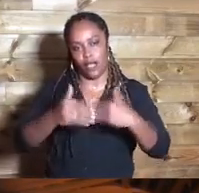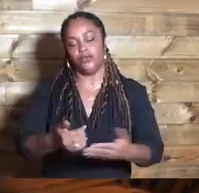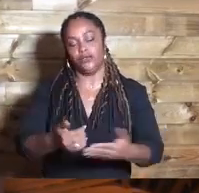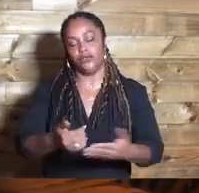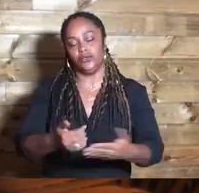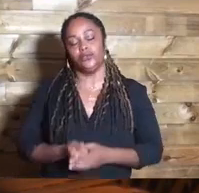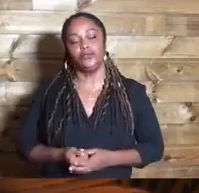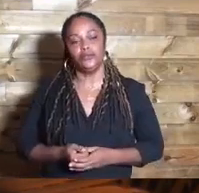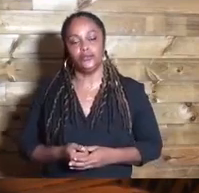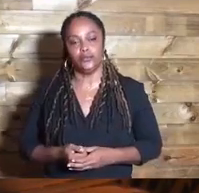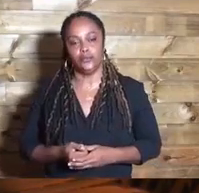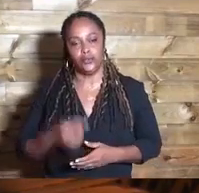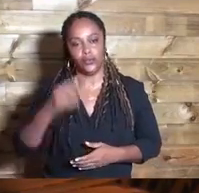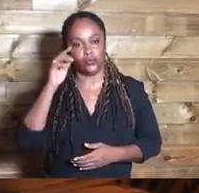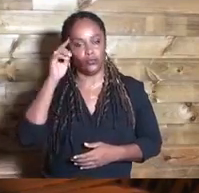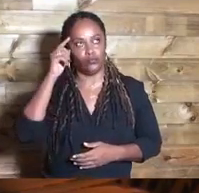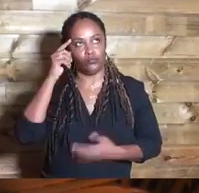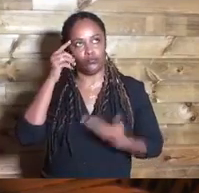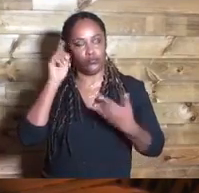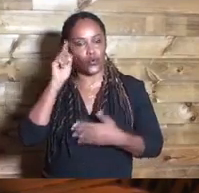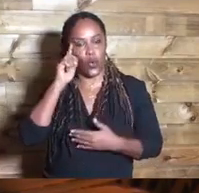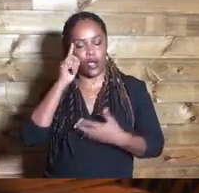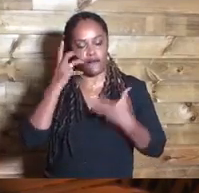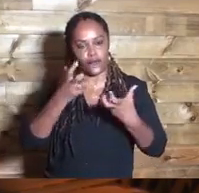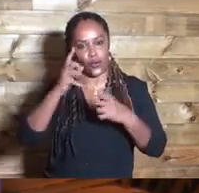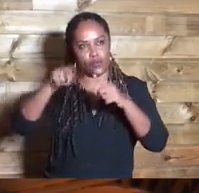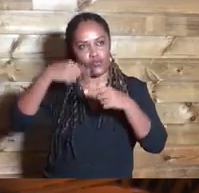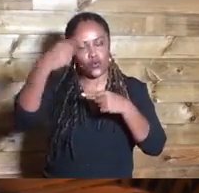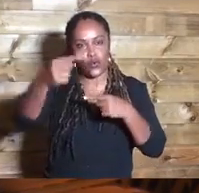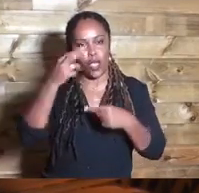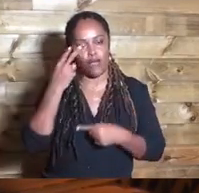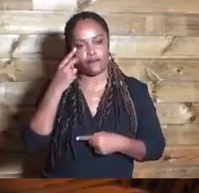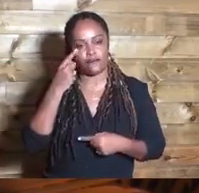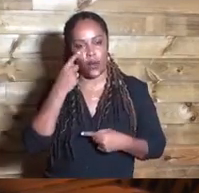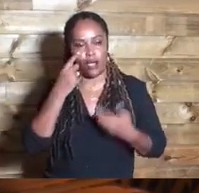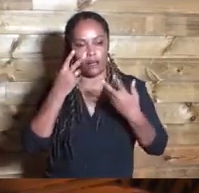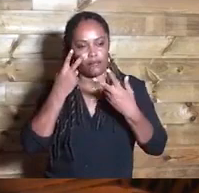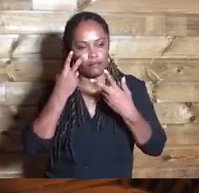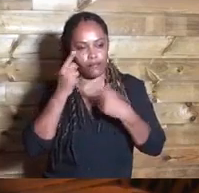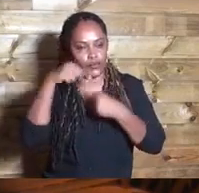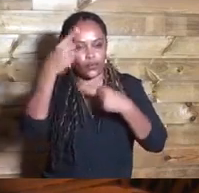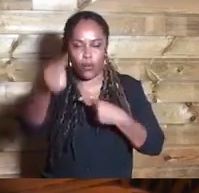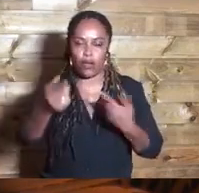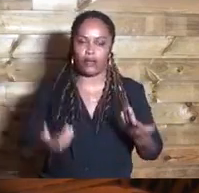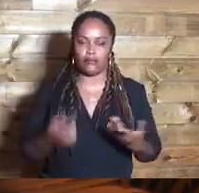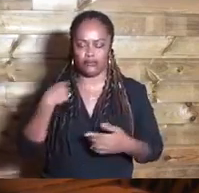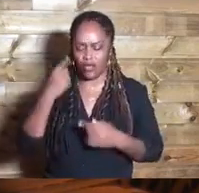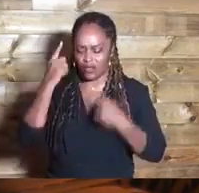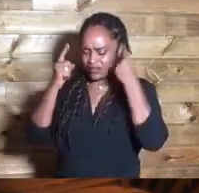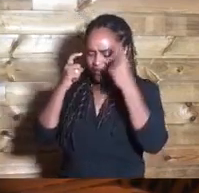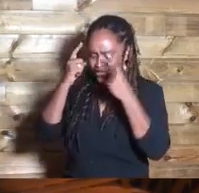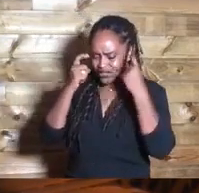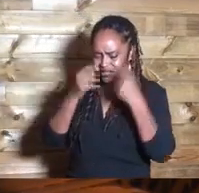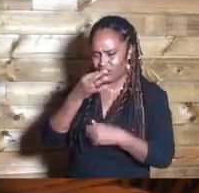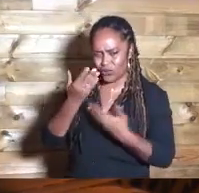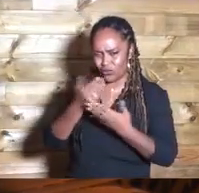pour garder plus loin. J'ai tourné ça depuis quelques jours en tête à moi, pas qu'à comprendre. Parce que nous, à